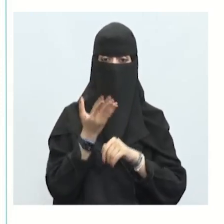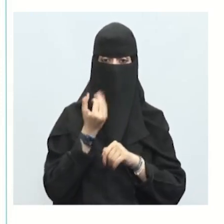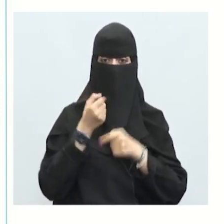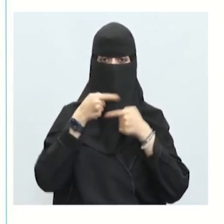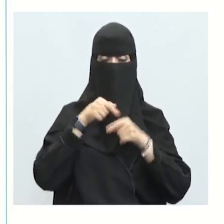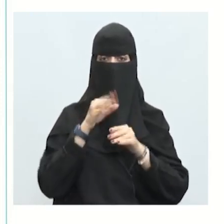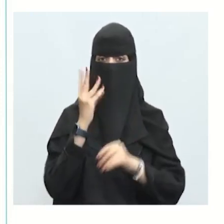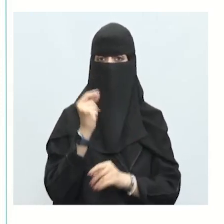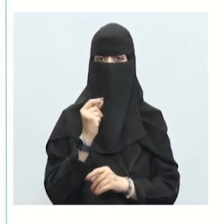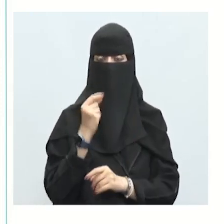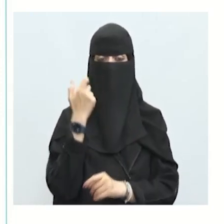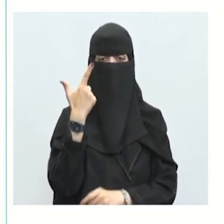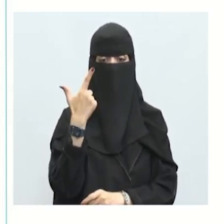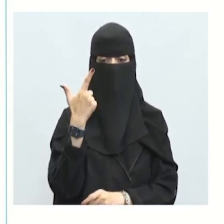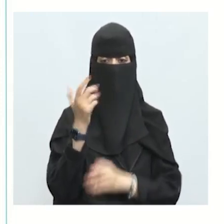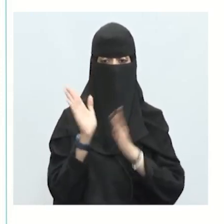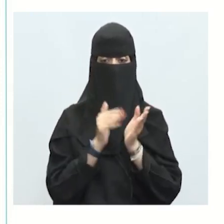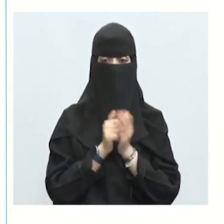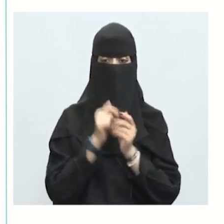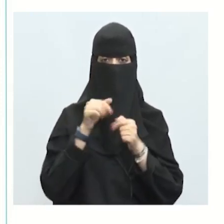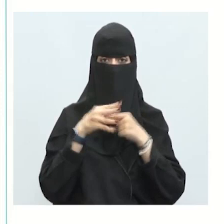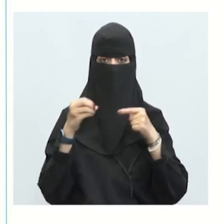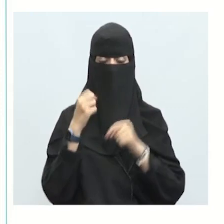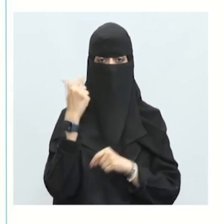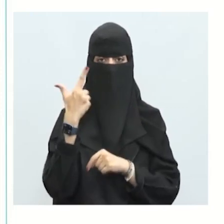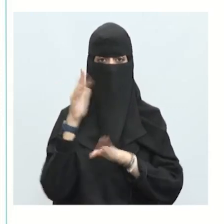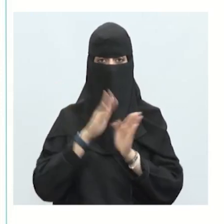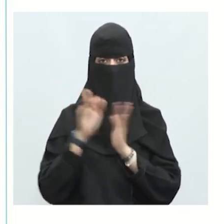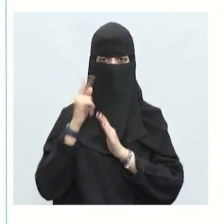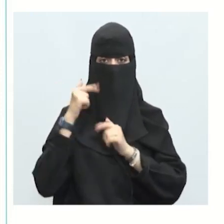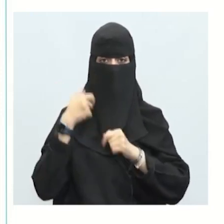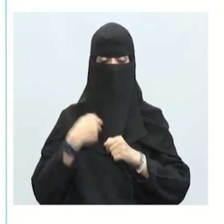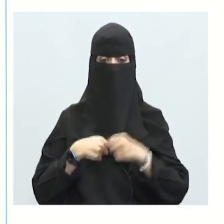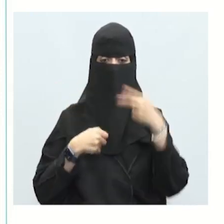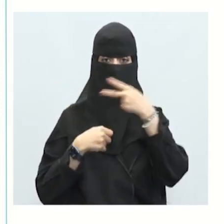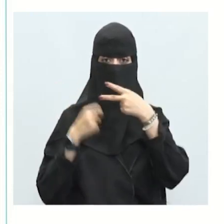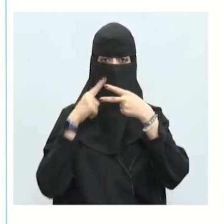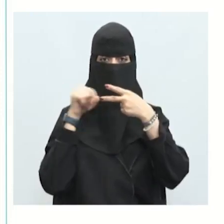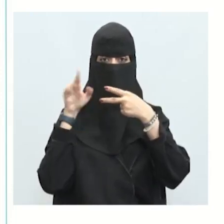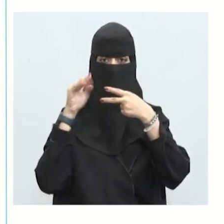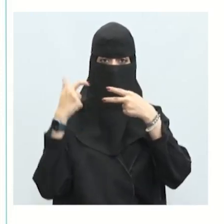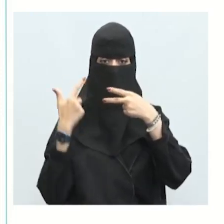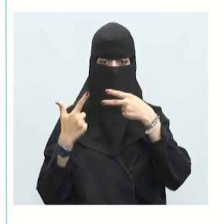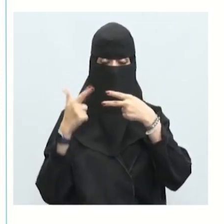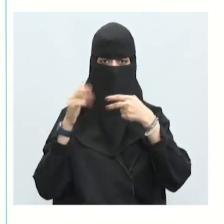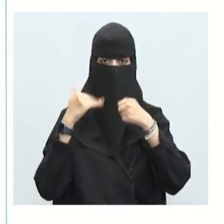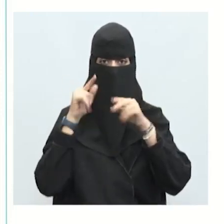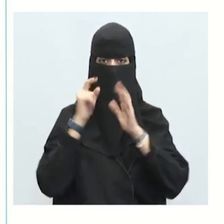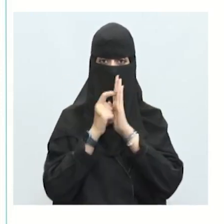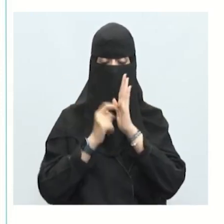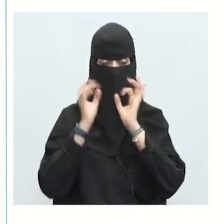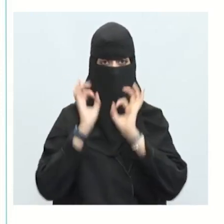بتكون عندنا سب سالب س طبعا هي اصغر من السبعه اذا فتحقق